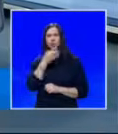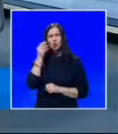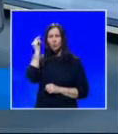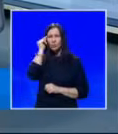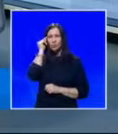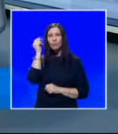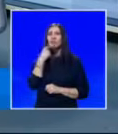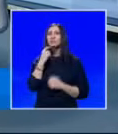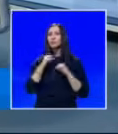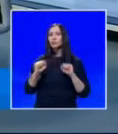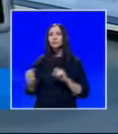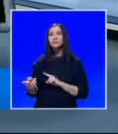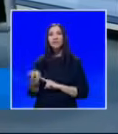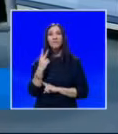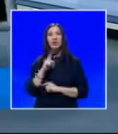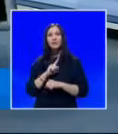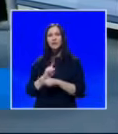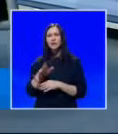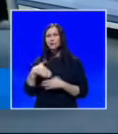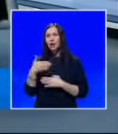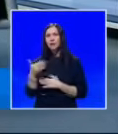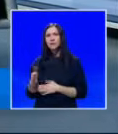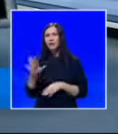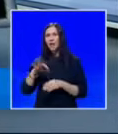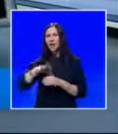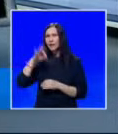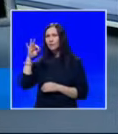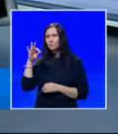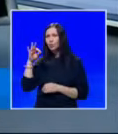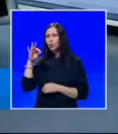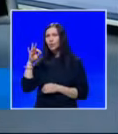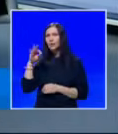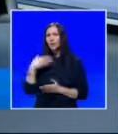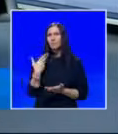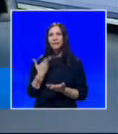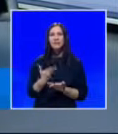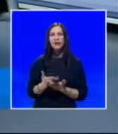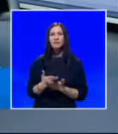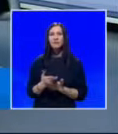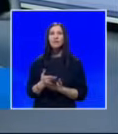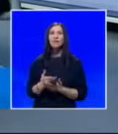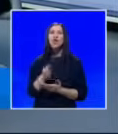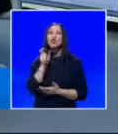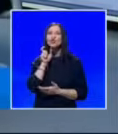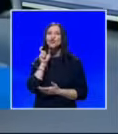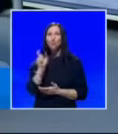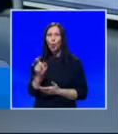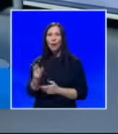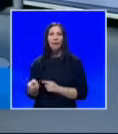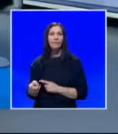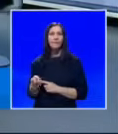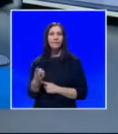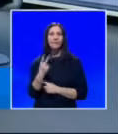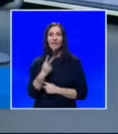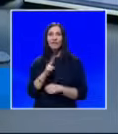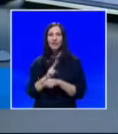сещате за протестите 2011 година след избора на представители в Думата. 2012